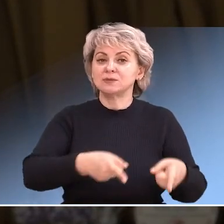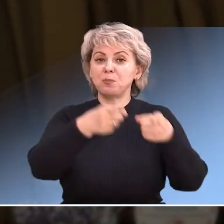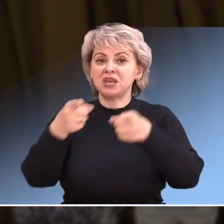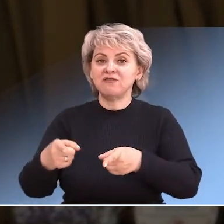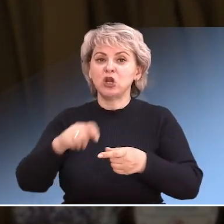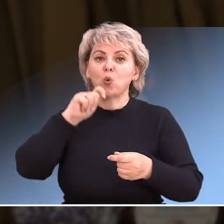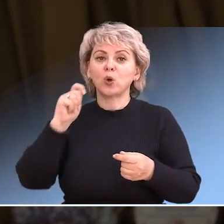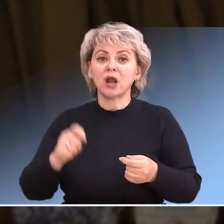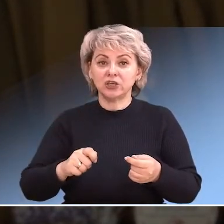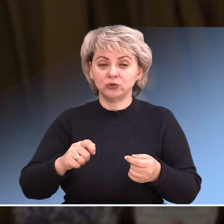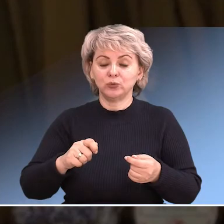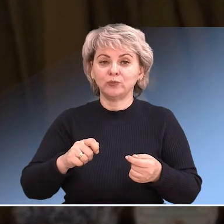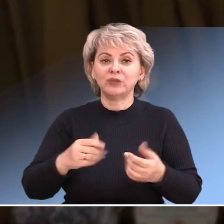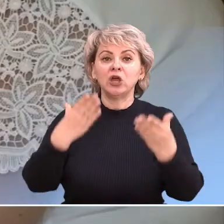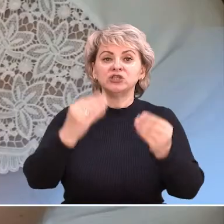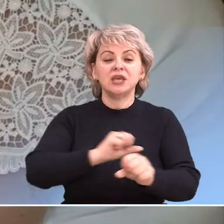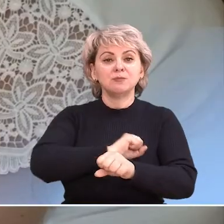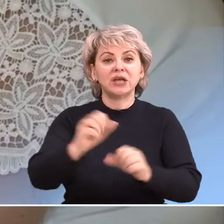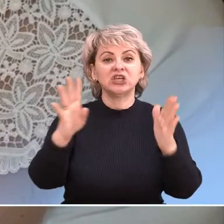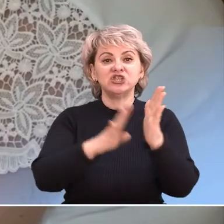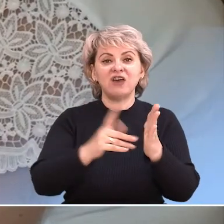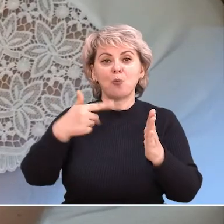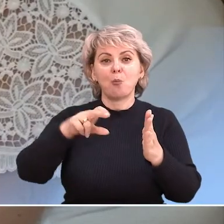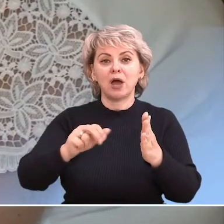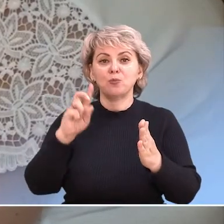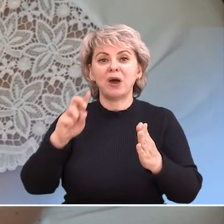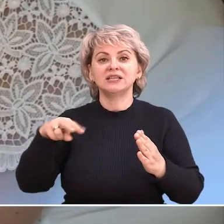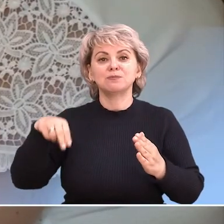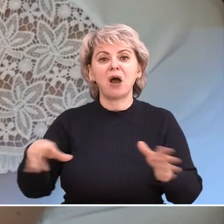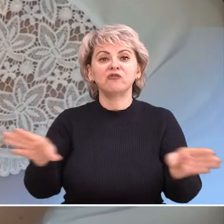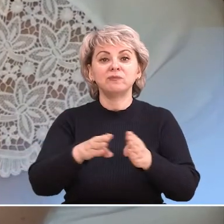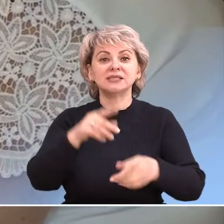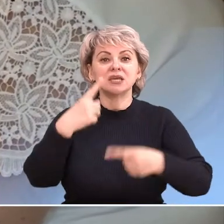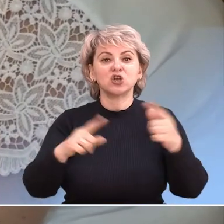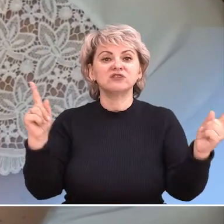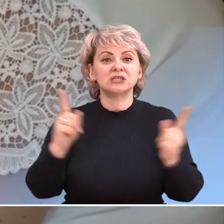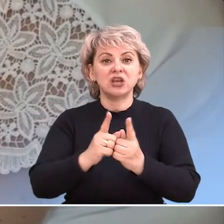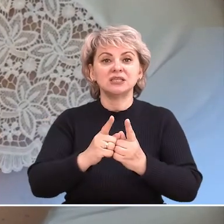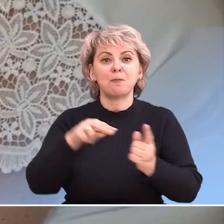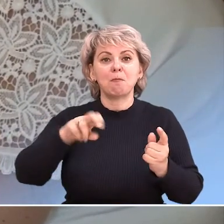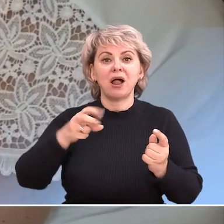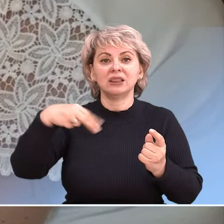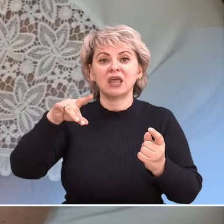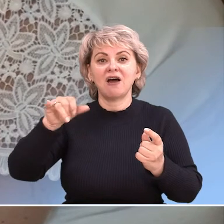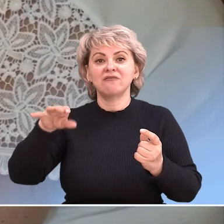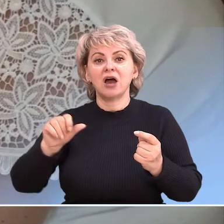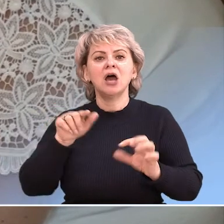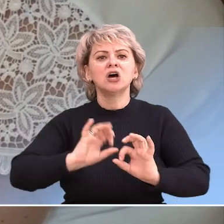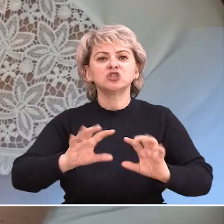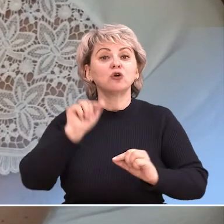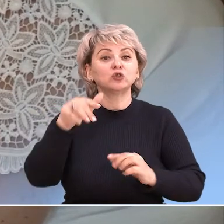часть перевезли, значит, на Украину. День Победы 9 мая Борис Павлович вместе с родными встретил в